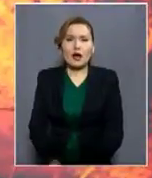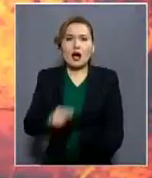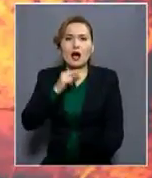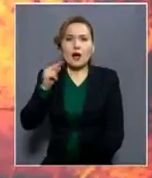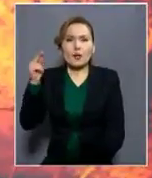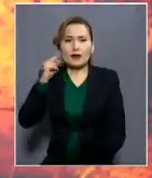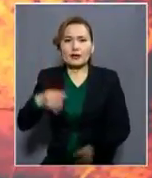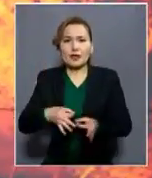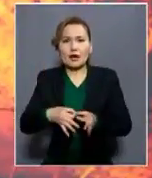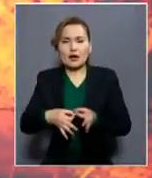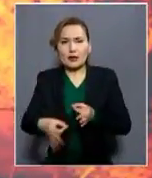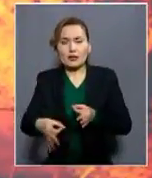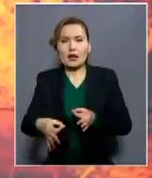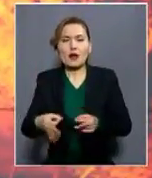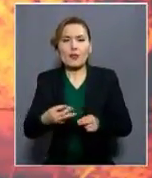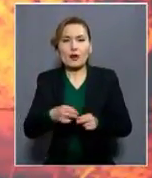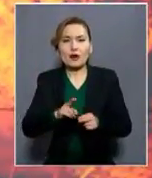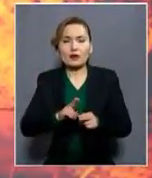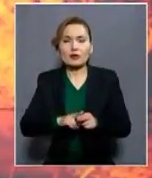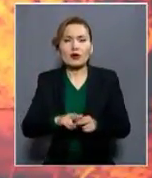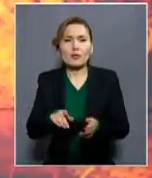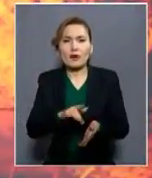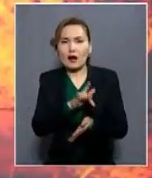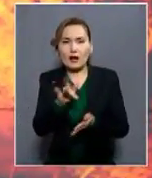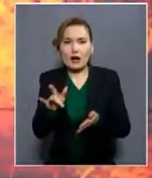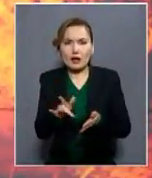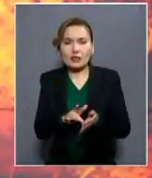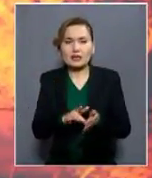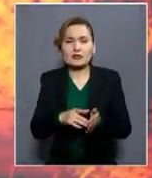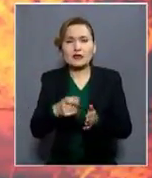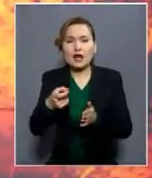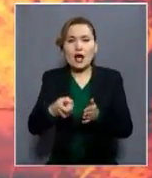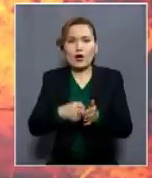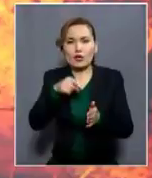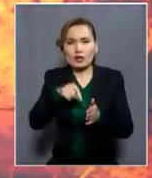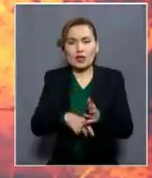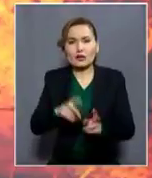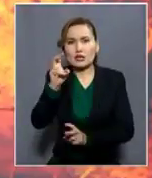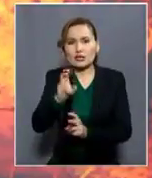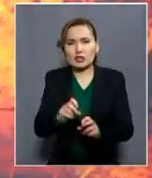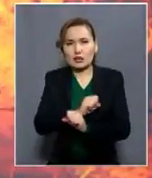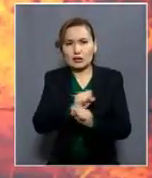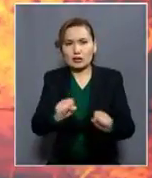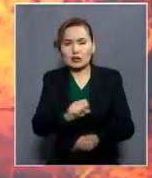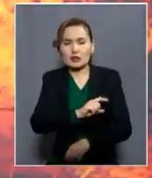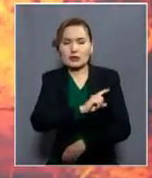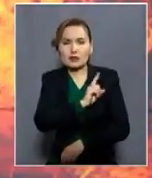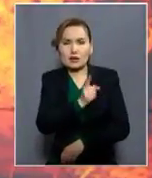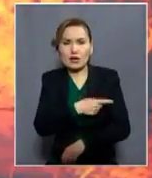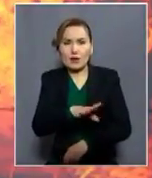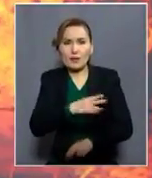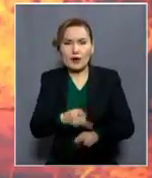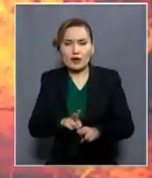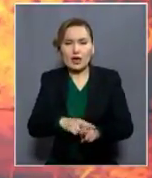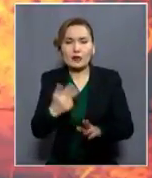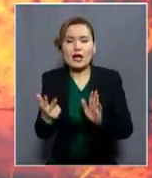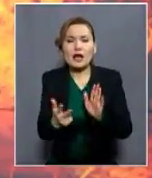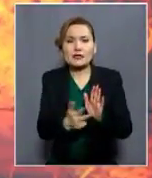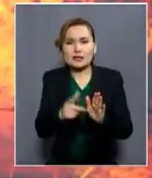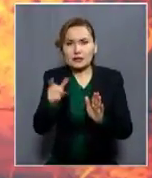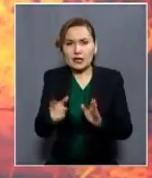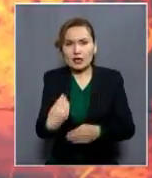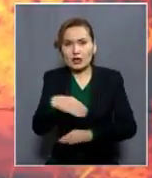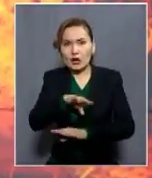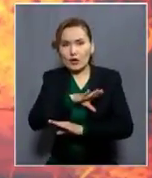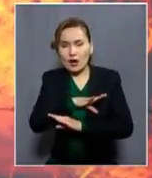Қытайдың Хунань провинциясындағы көмір шахтасында жарылыс болып, 8 кенші қаза тапты, тағы үшеуі үсті-сөз жоғалғандар санатында. Оларды